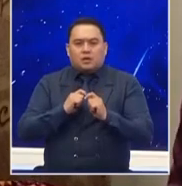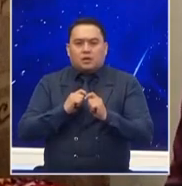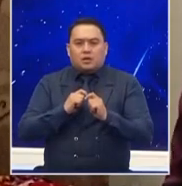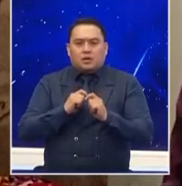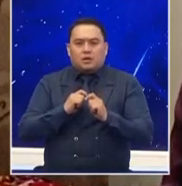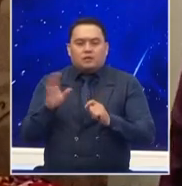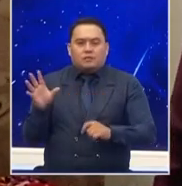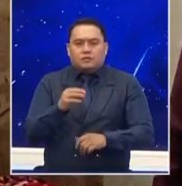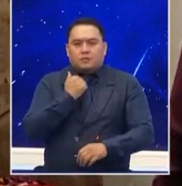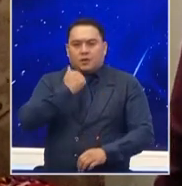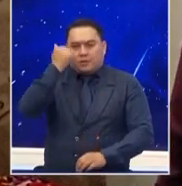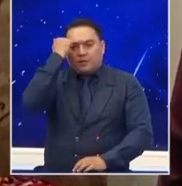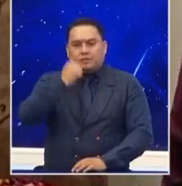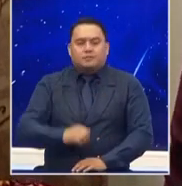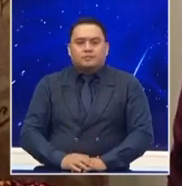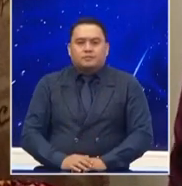Тілектеспін осы үйге.